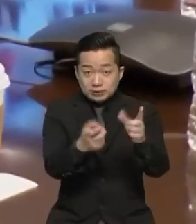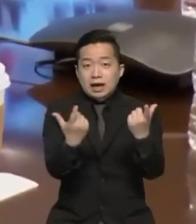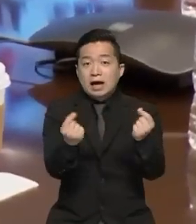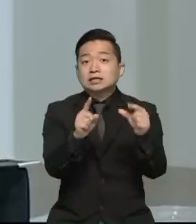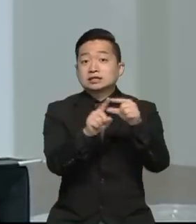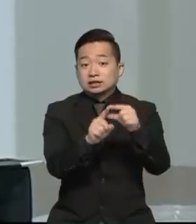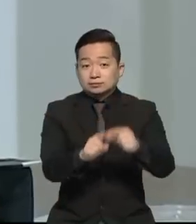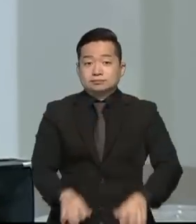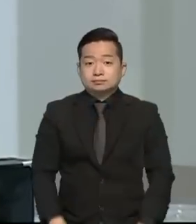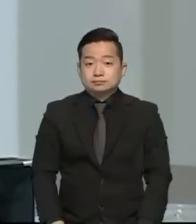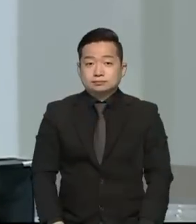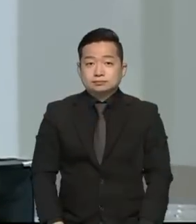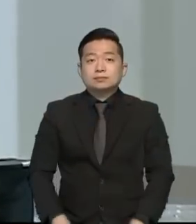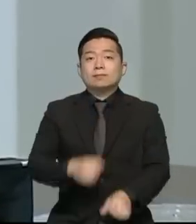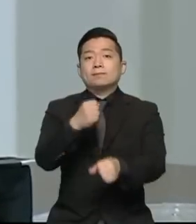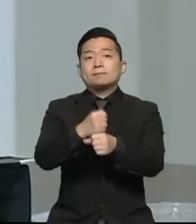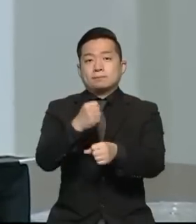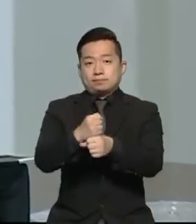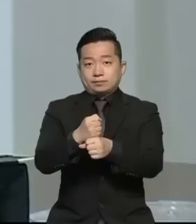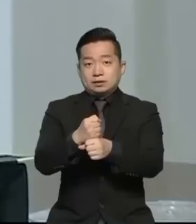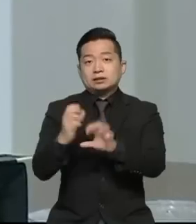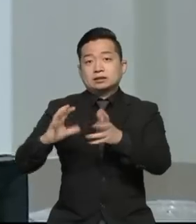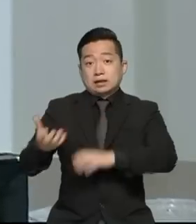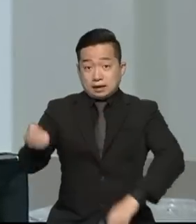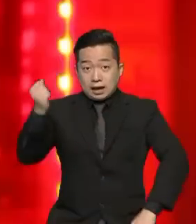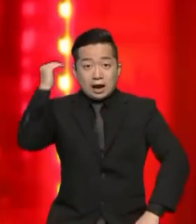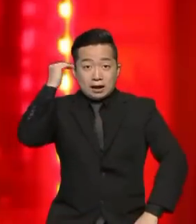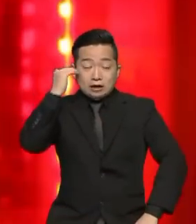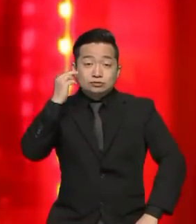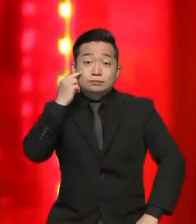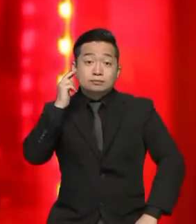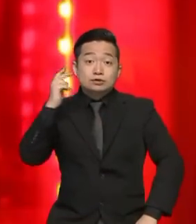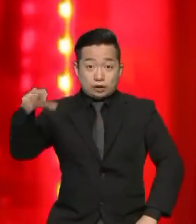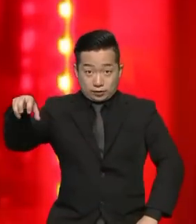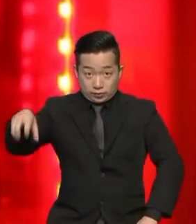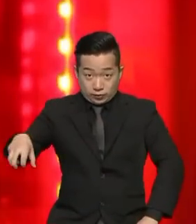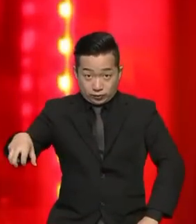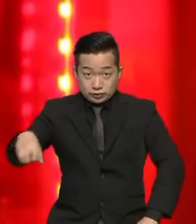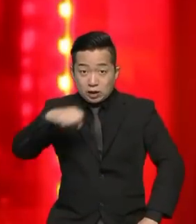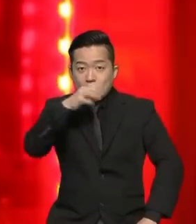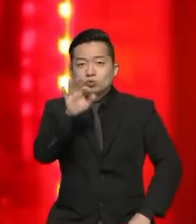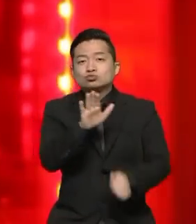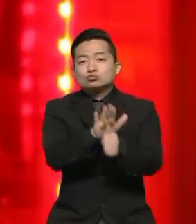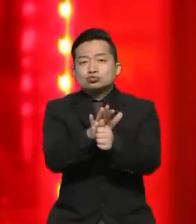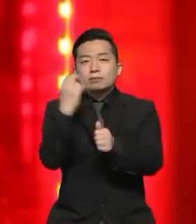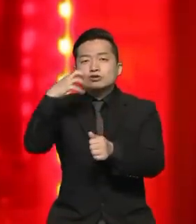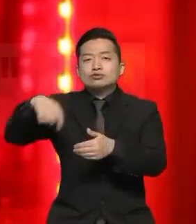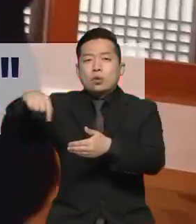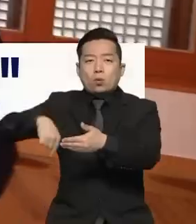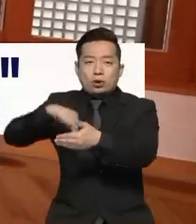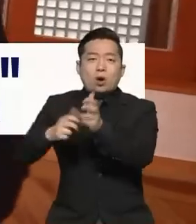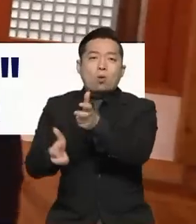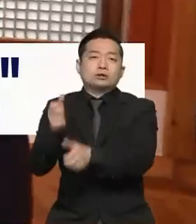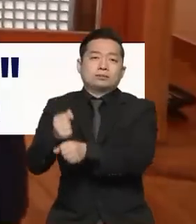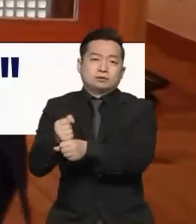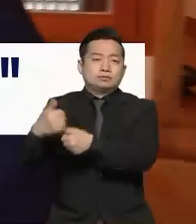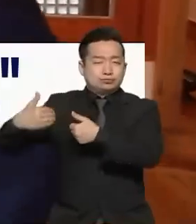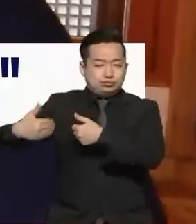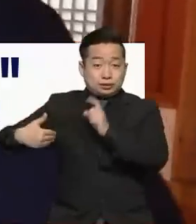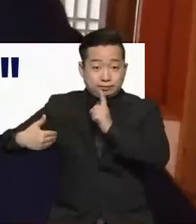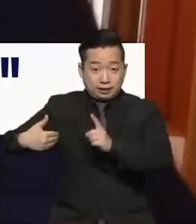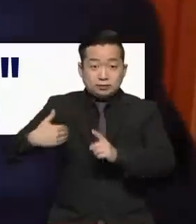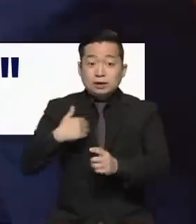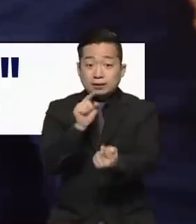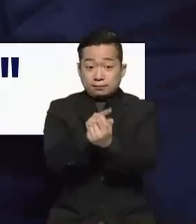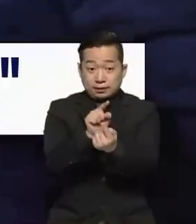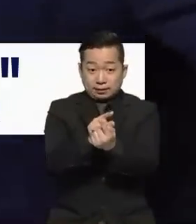키워드는 메이드 인 아메리카. 보조금을 줄 테니 앞으로 미국에서 제품을 만들라는 겁니다. SBS 취재팀과